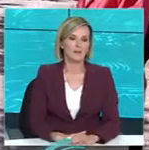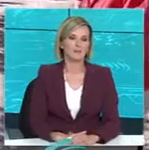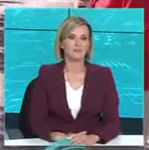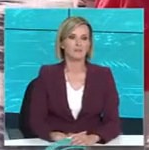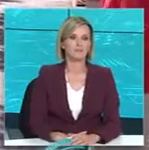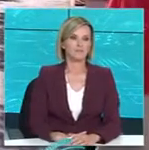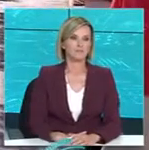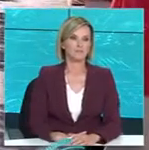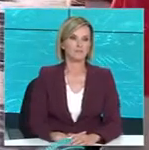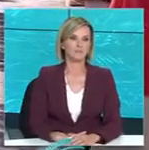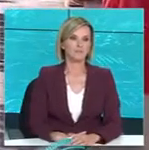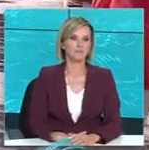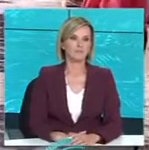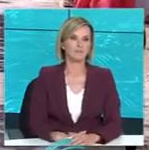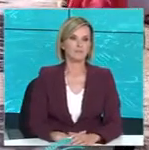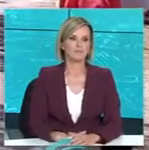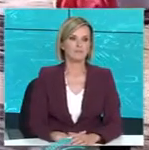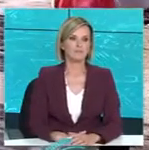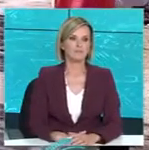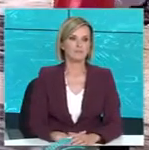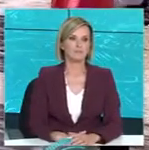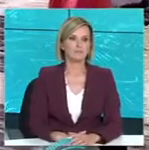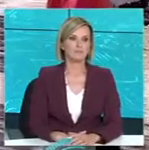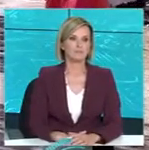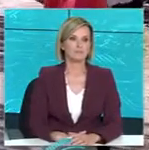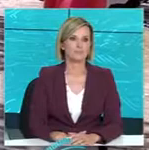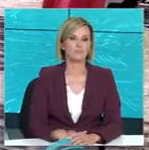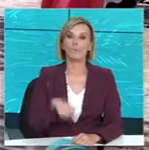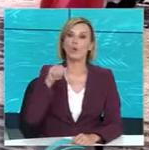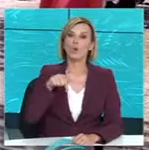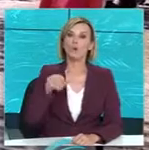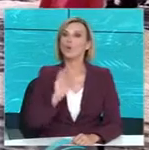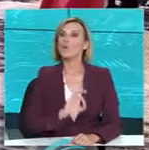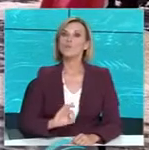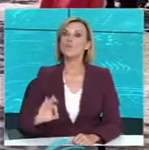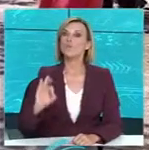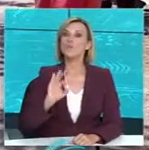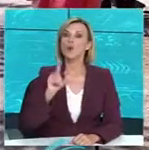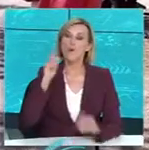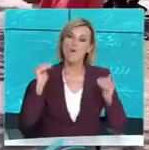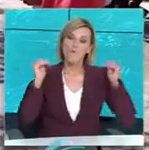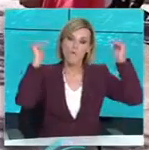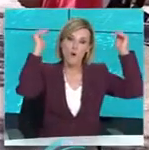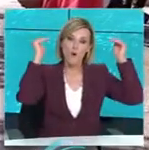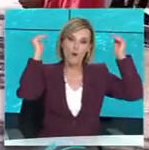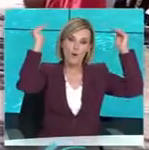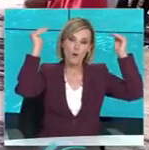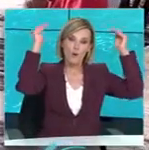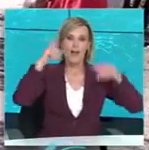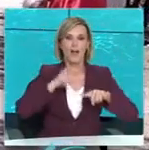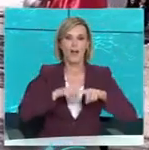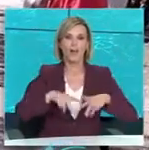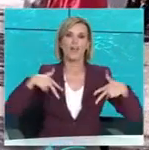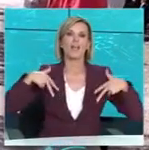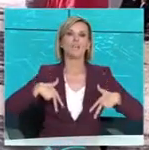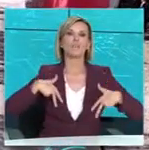τώρα λοιπόν πηγαίνουμε στον πηγαίνουμε στην Βόρεια Ελλάδα. Έχουμε τον Υπουργό